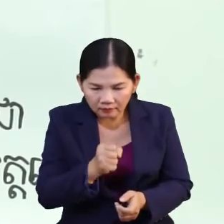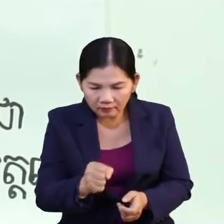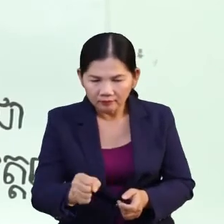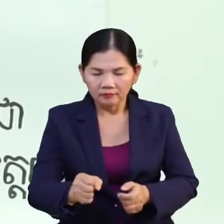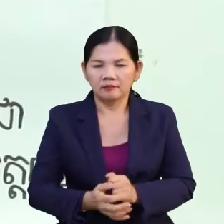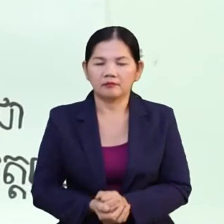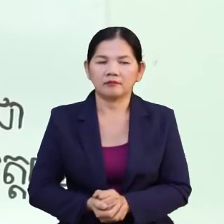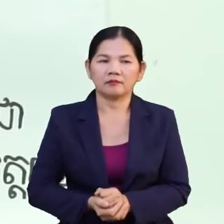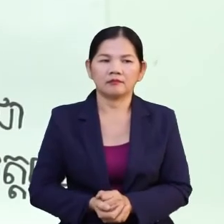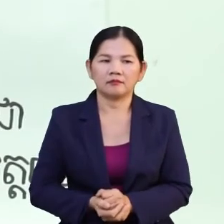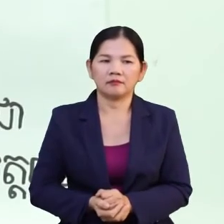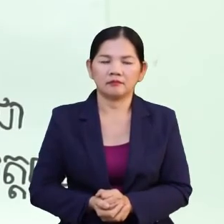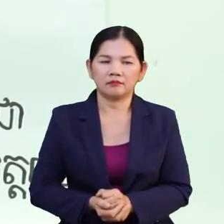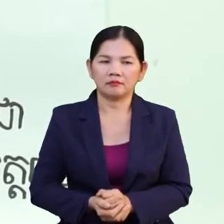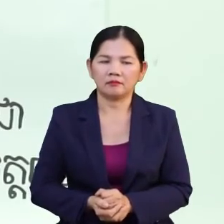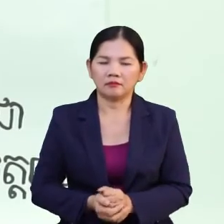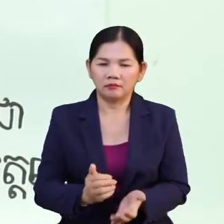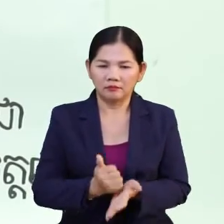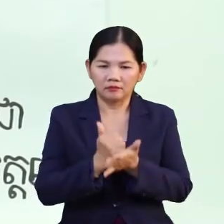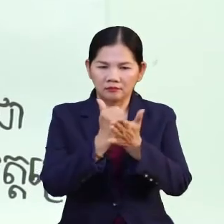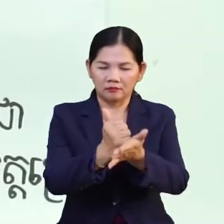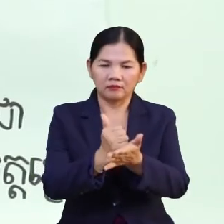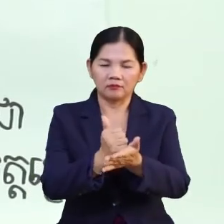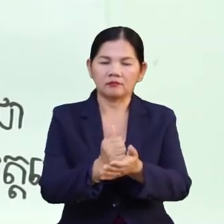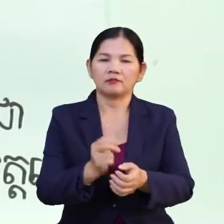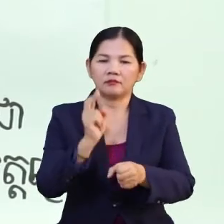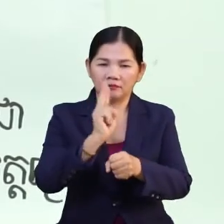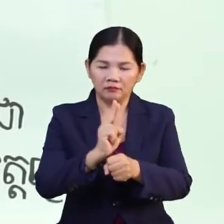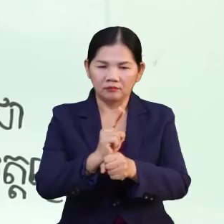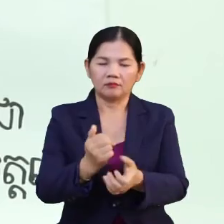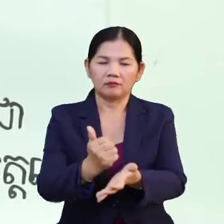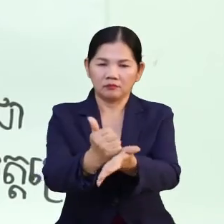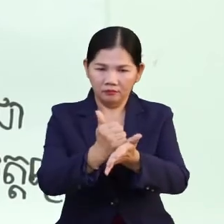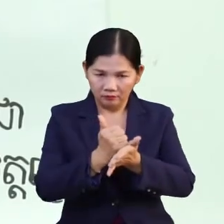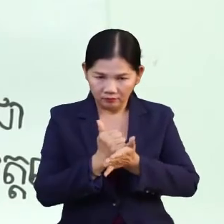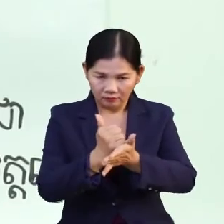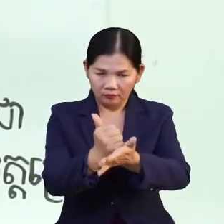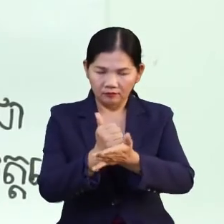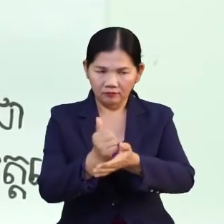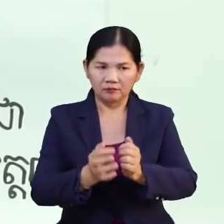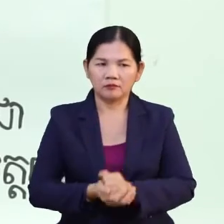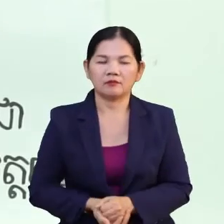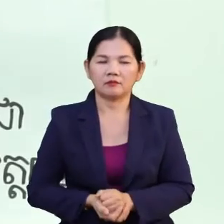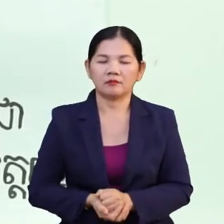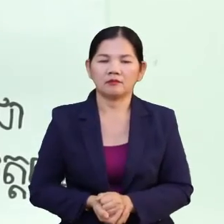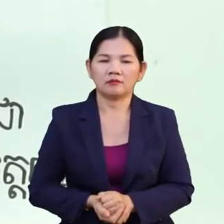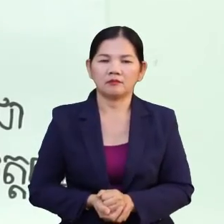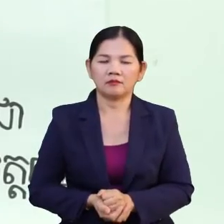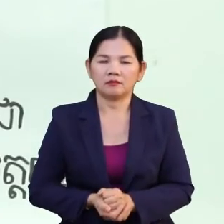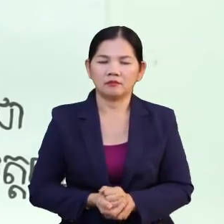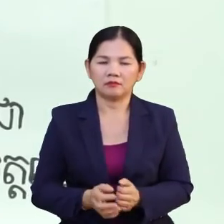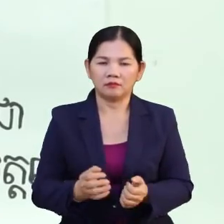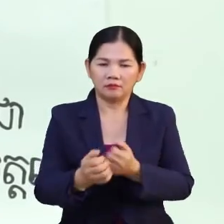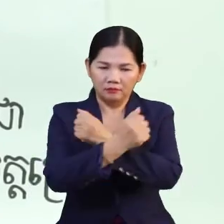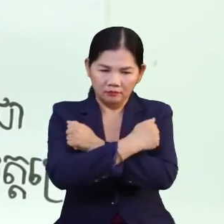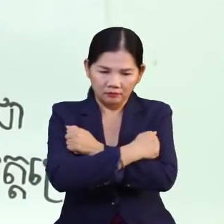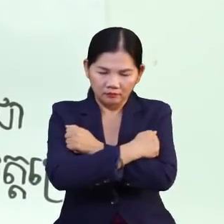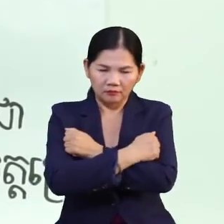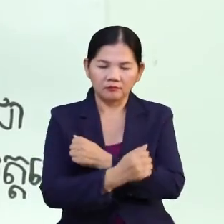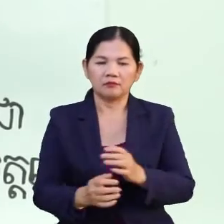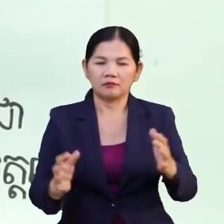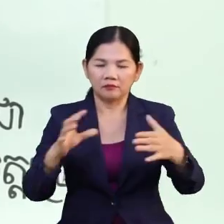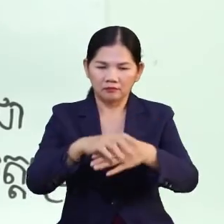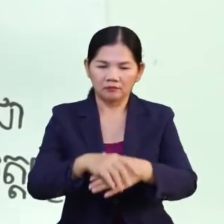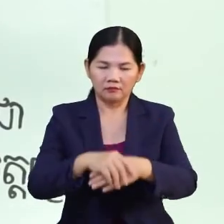ចាចេះជួយទុកធុរៈគ្នាទៅវិញទៅមក ចាទៀតណាចេះស្រឡាញ់រាប់អាន